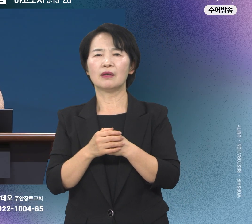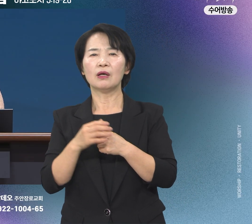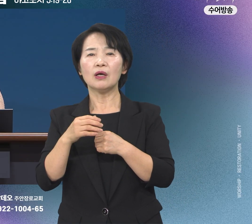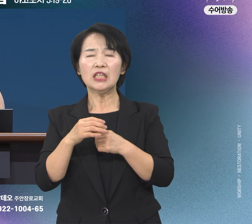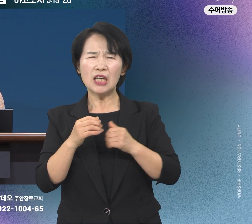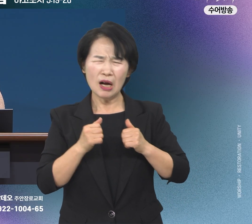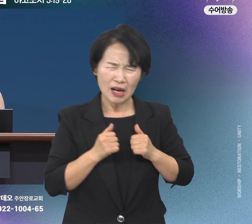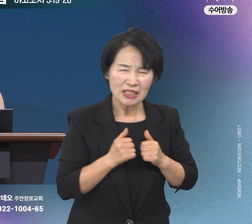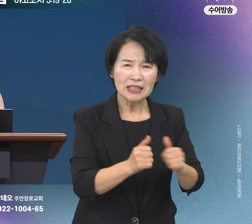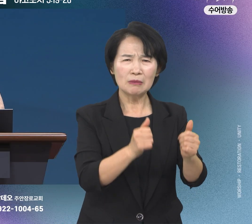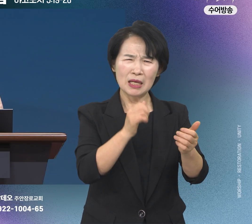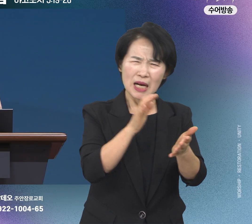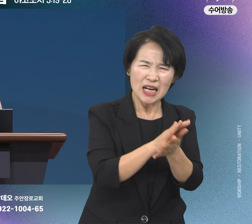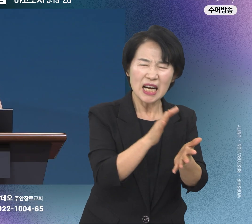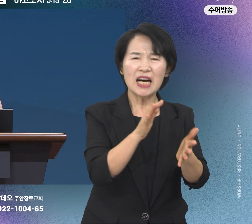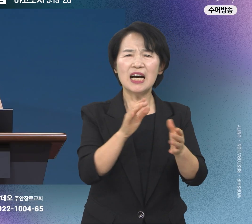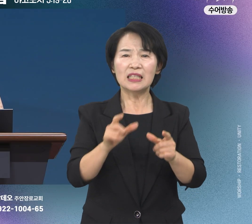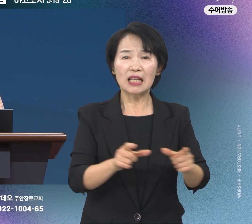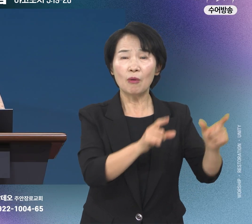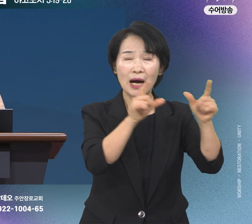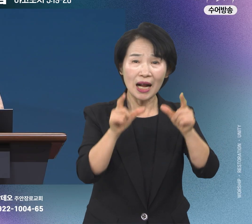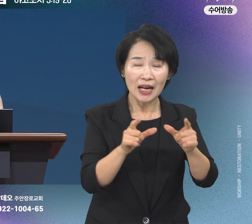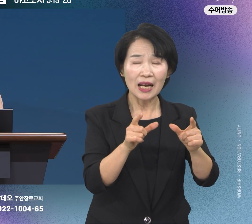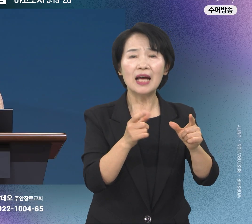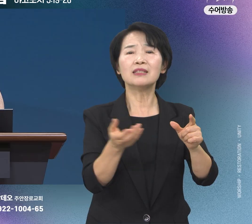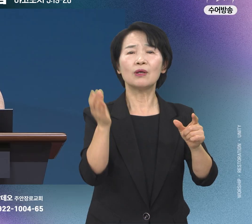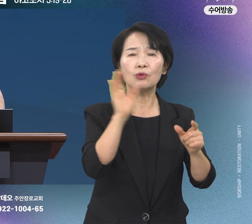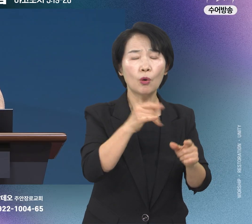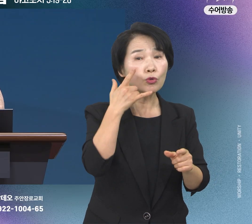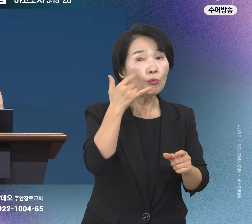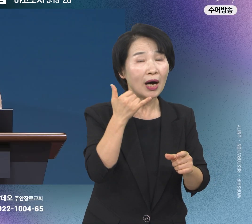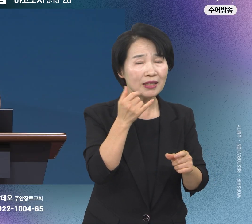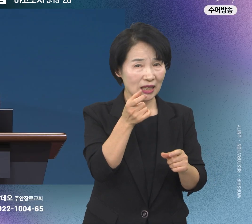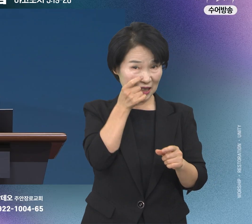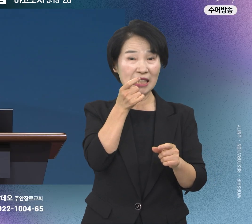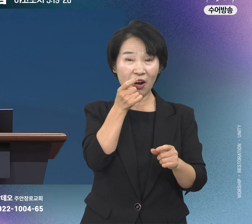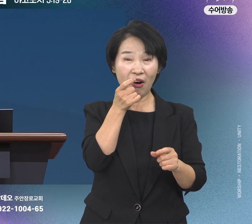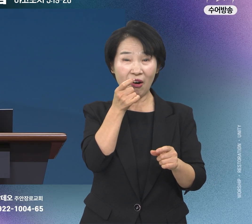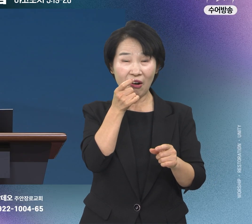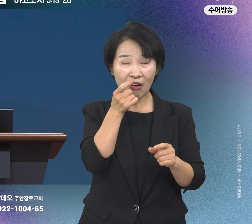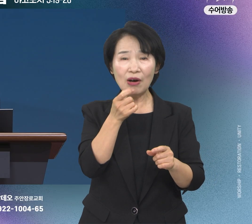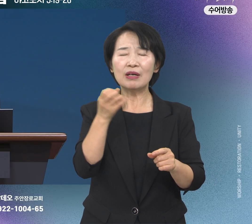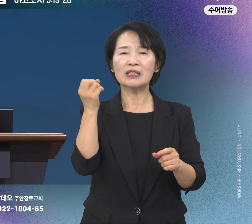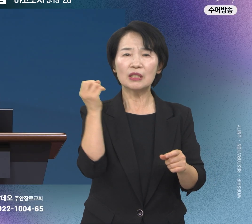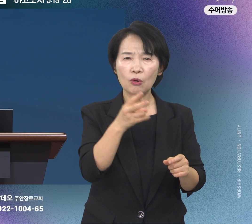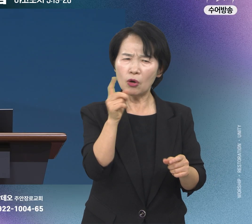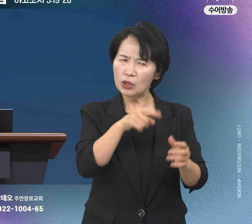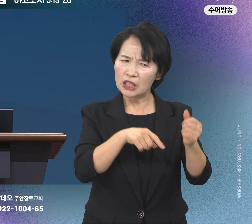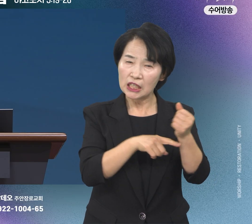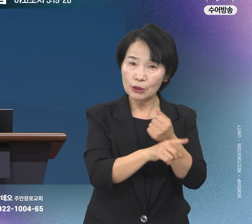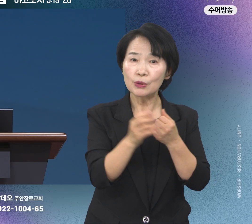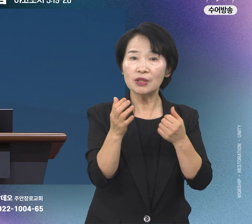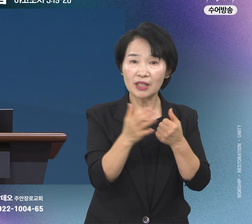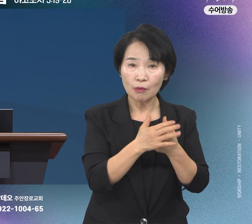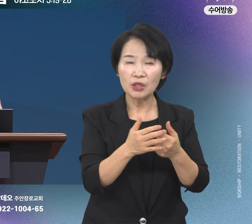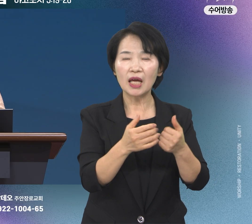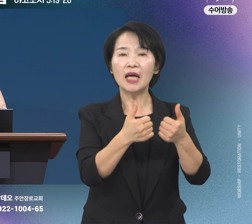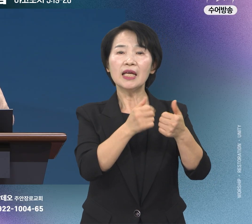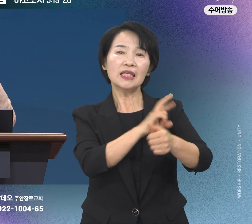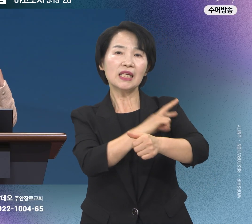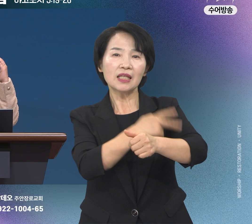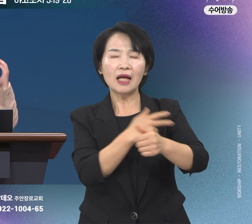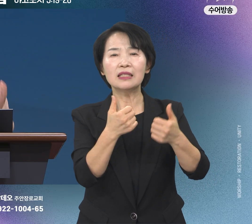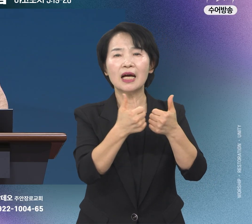열심히 신앙생활했던 사람들이 부모님한테 신천지 신앙을 들켜서 아니면 어떤 모종의 이유로 이단 상담소에 가기만 하면